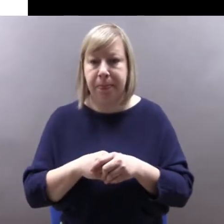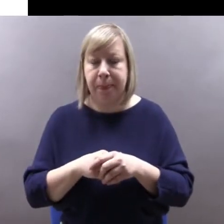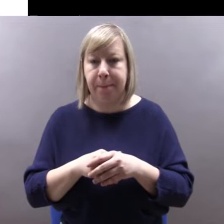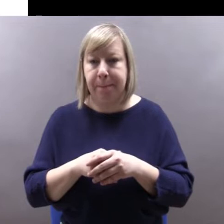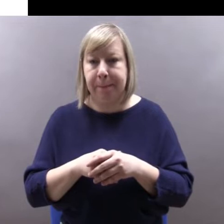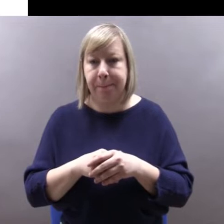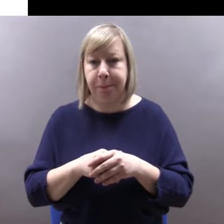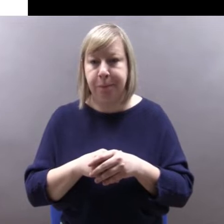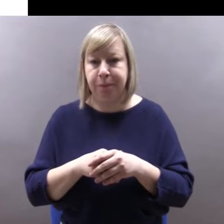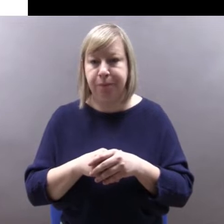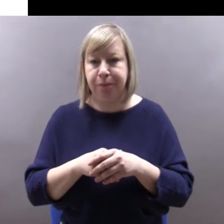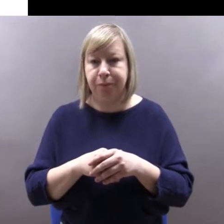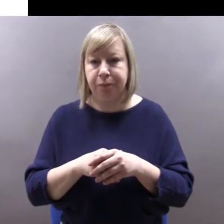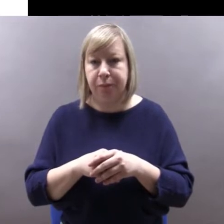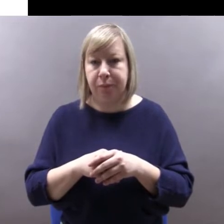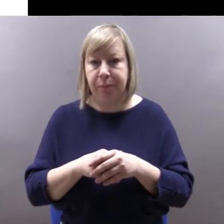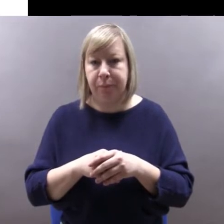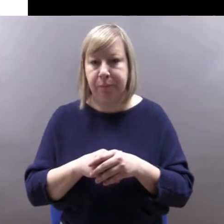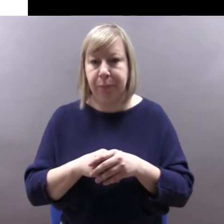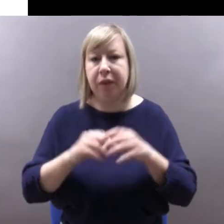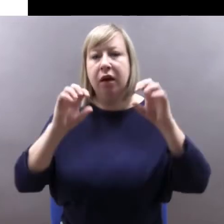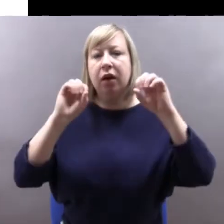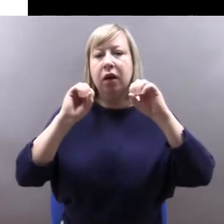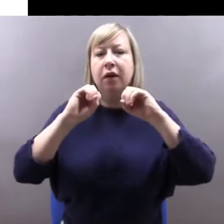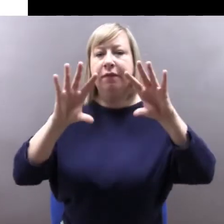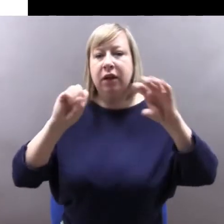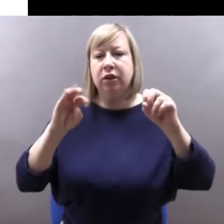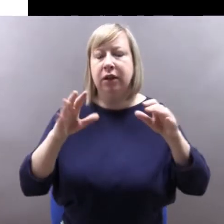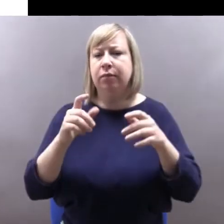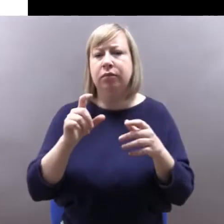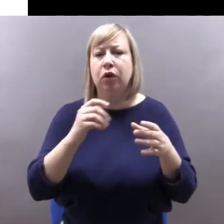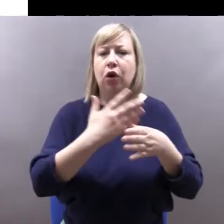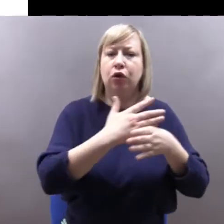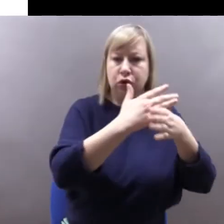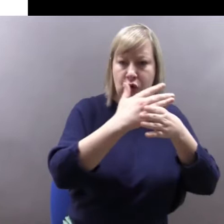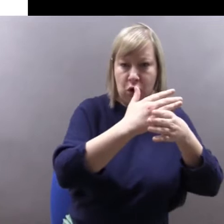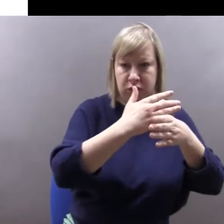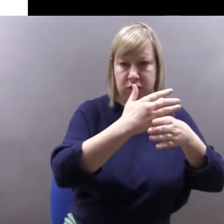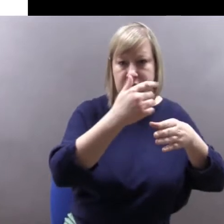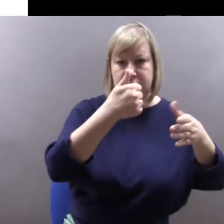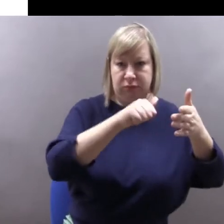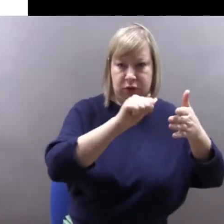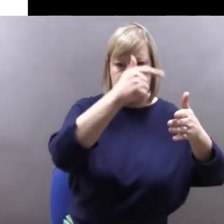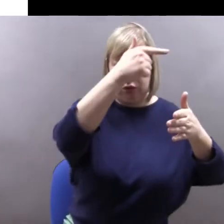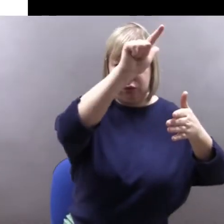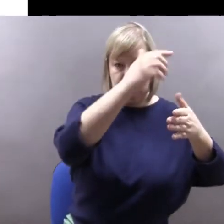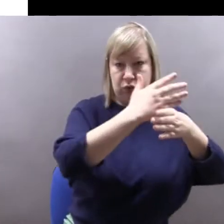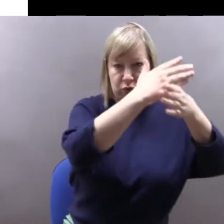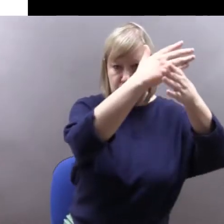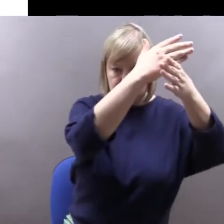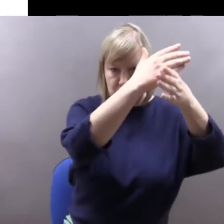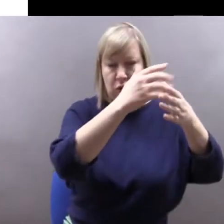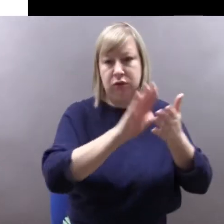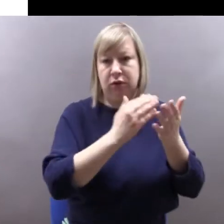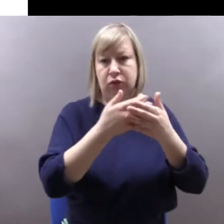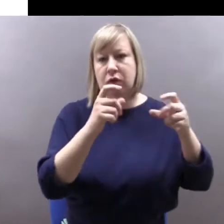na klatce schodowej w naszych blokach wdrapujemy się na kolejne kondygnacje, tak sam piktogram, który został podpisany